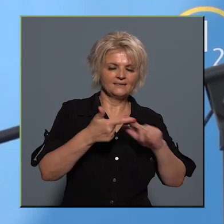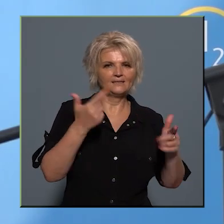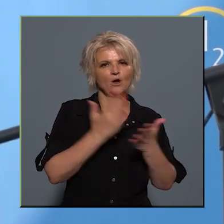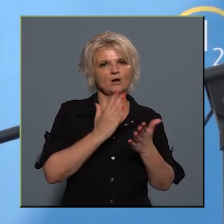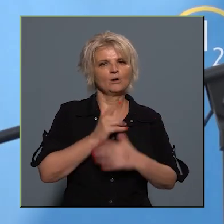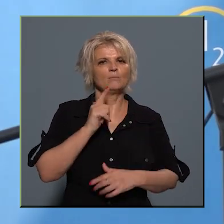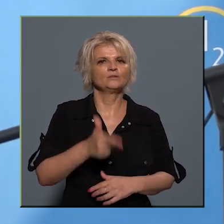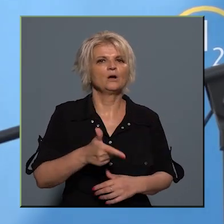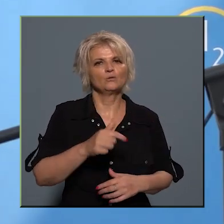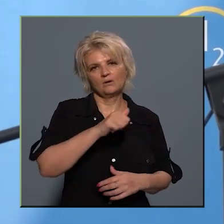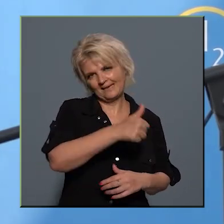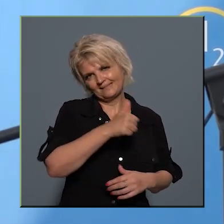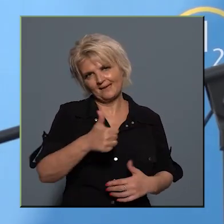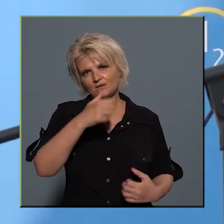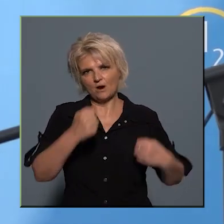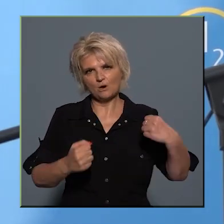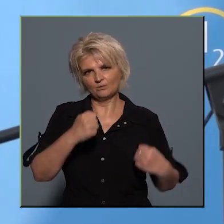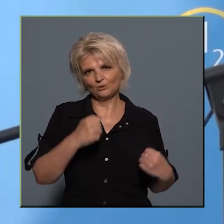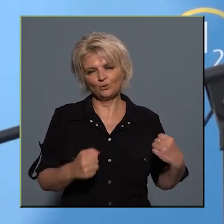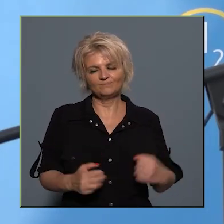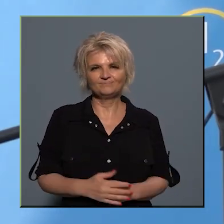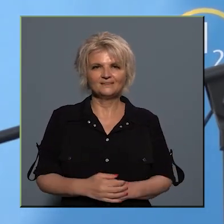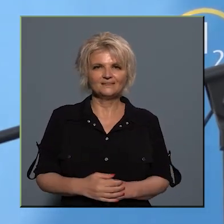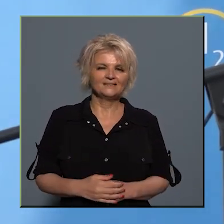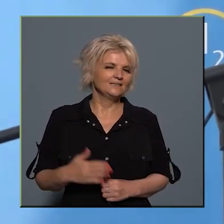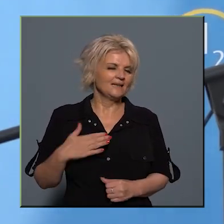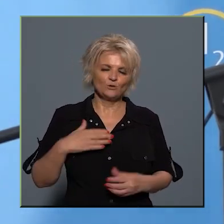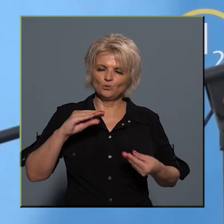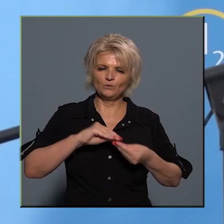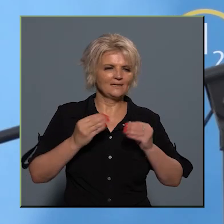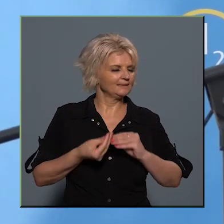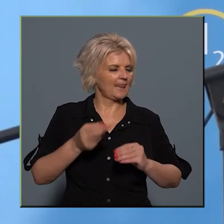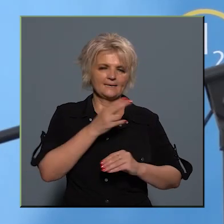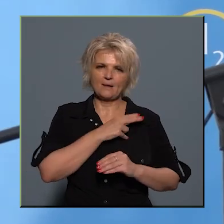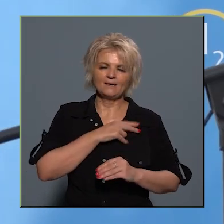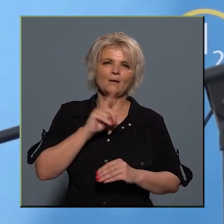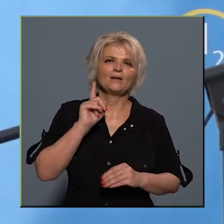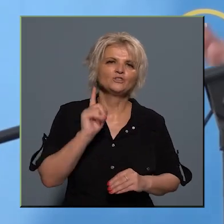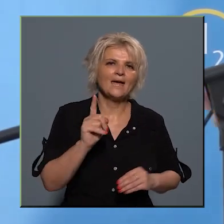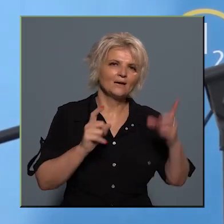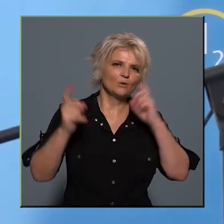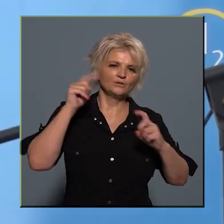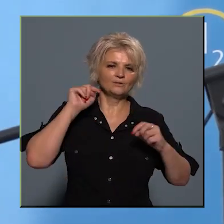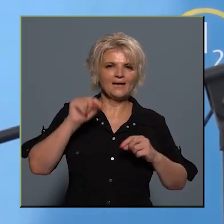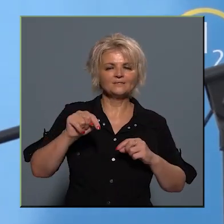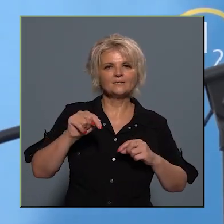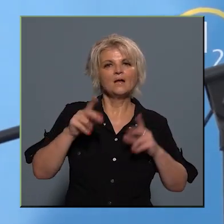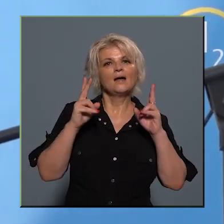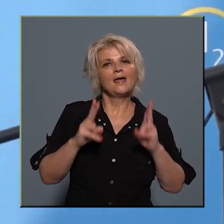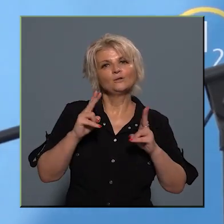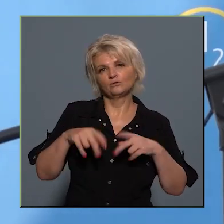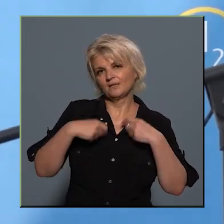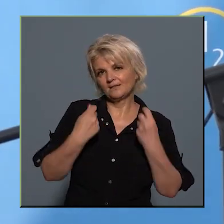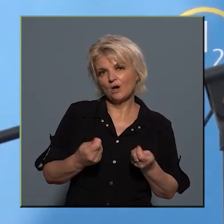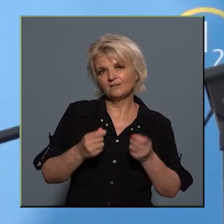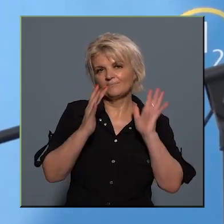jelenleg. Nem gondolom, hogy ez nekünk üzletileg megéri, de azt gondoljuk, hogy ez elővetíti annak a lehetőségét,